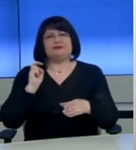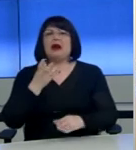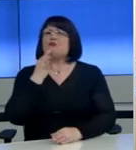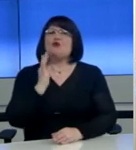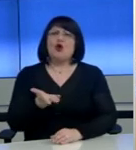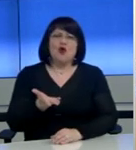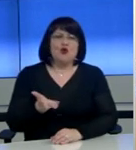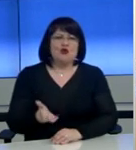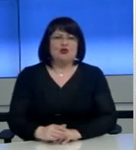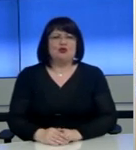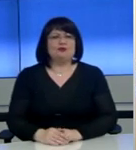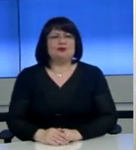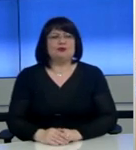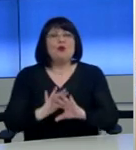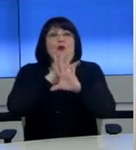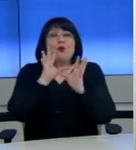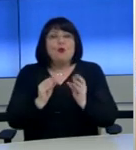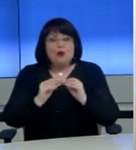ακριβώς διότι όλα όσα έχουν αποκαλυφθεί